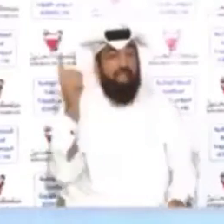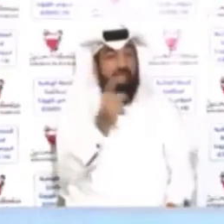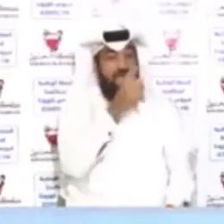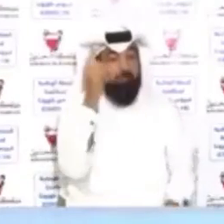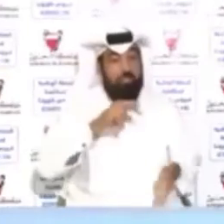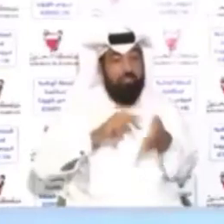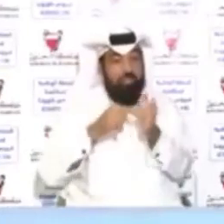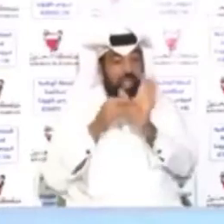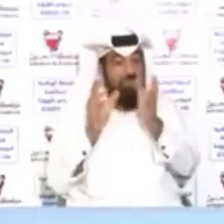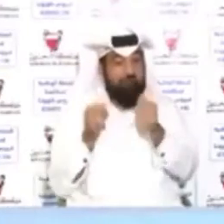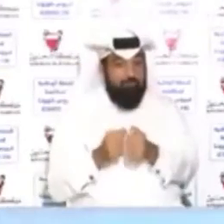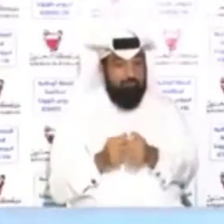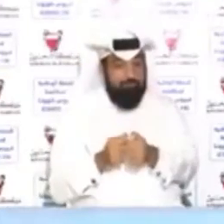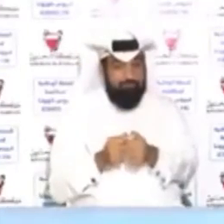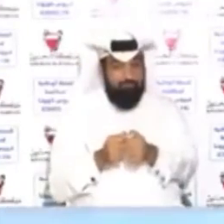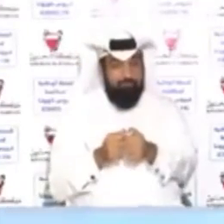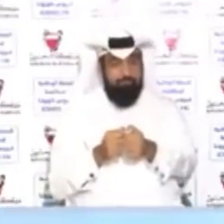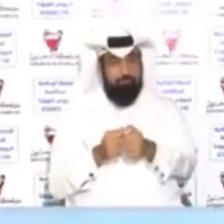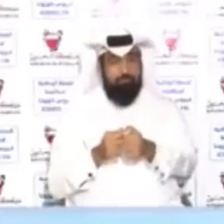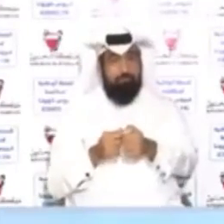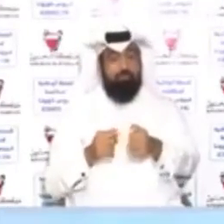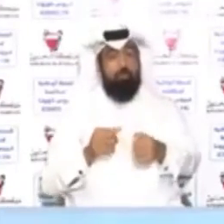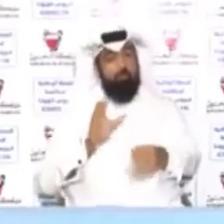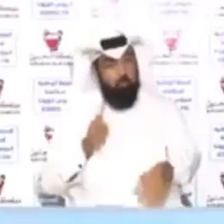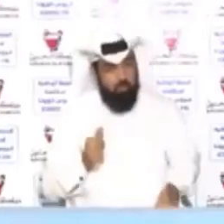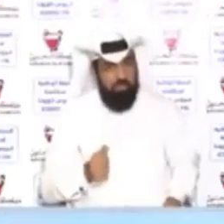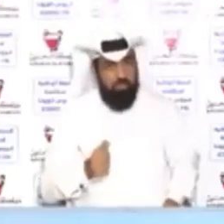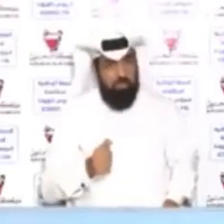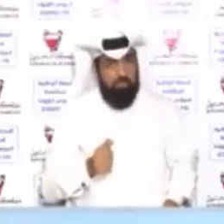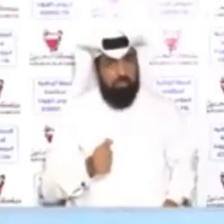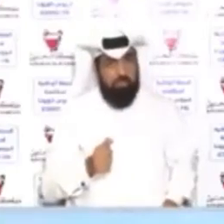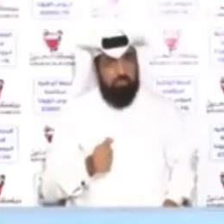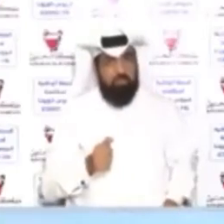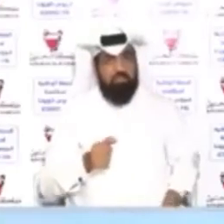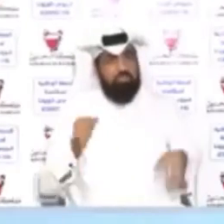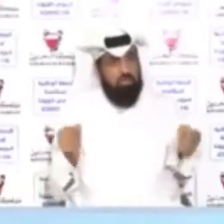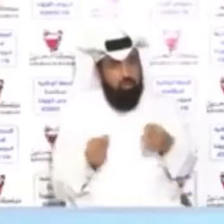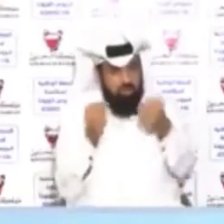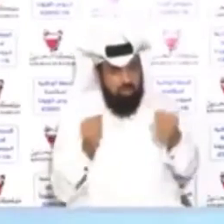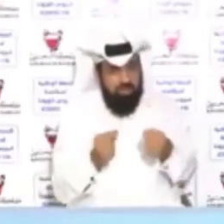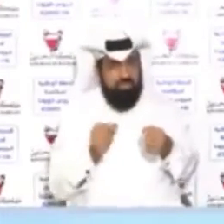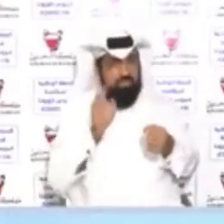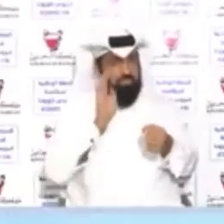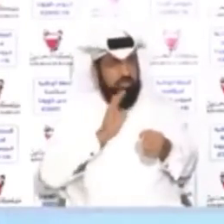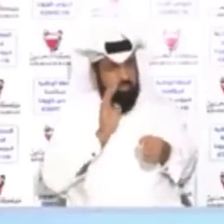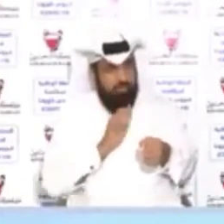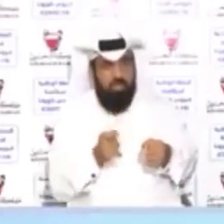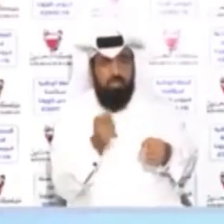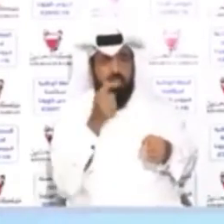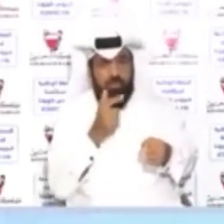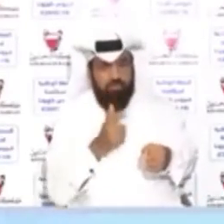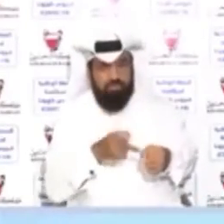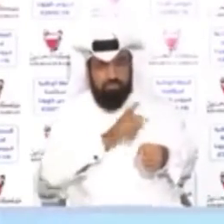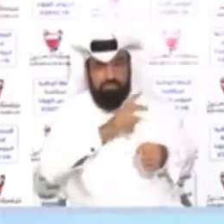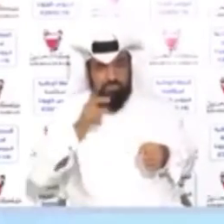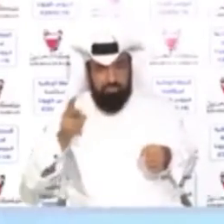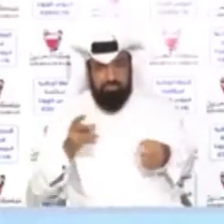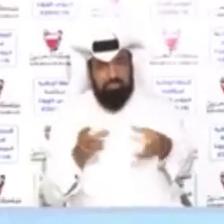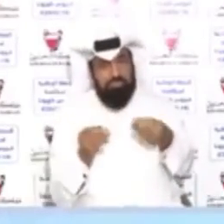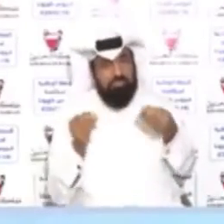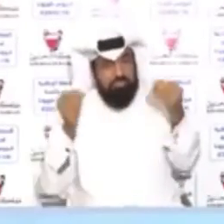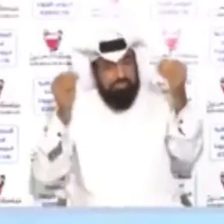يسمى بسوليديتري ترايل، واللي كان فيها أكثر من دواء راح يستخدم كعلاج، احنا نسميهم هذه التجارب الإكلينيكية أو